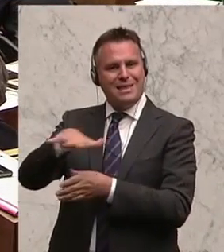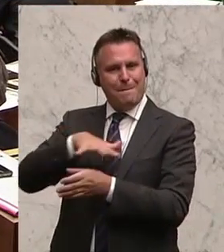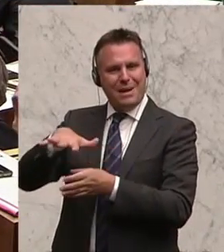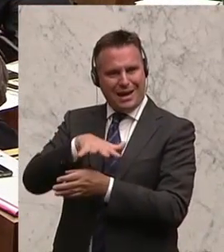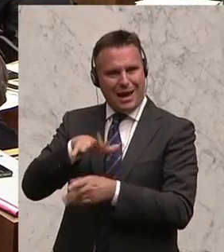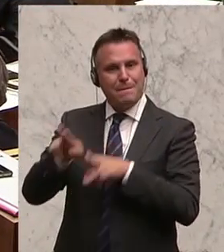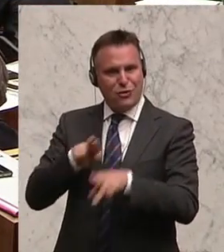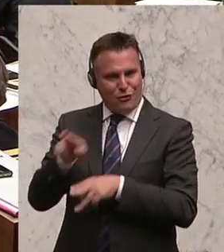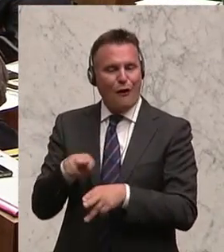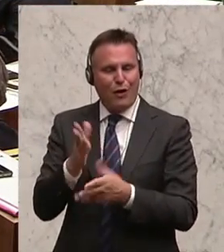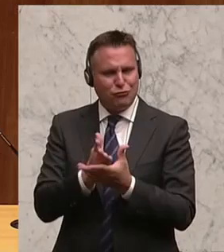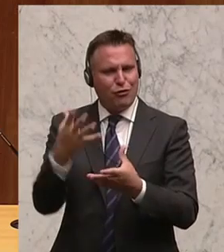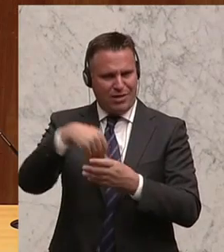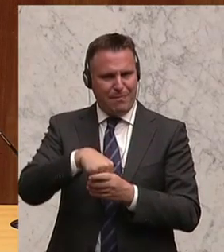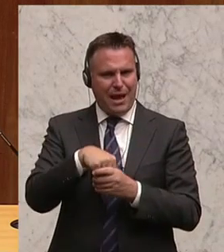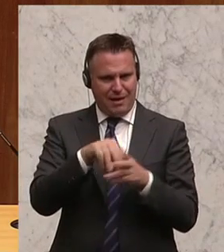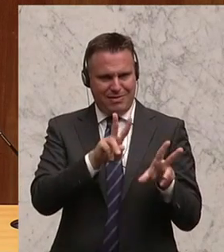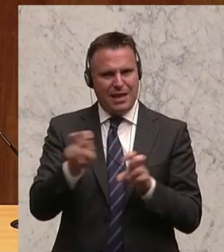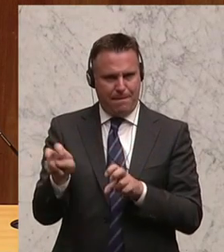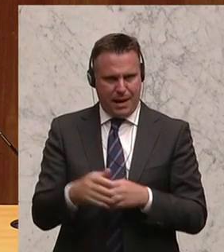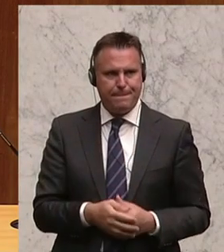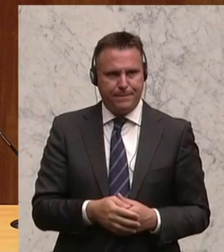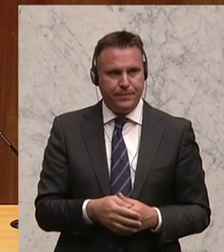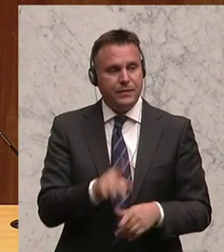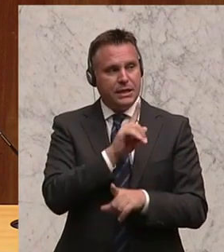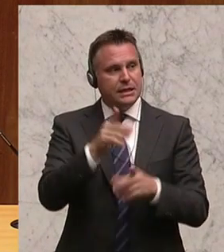entsprechend thematisiert wird. Sehr geehrte Damen und Herren,